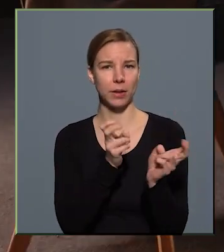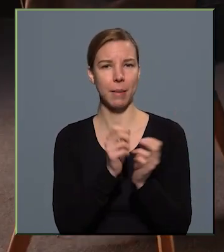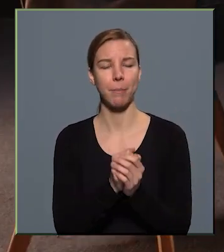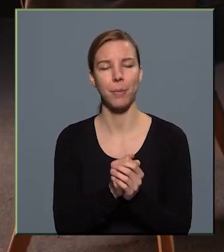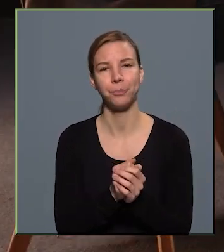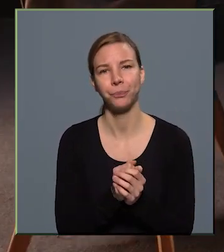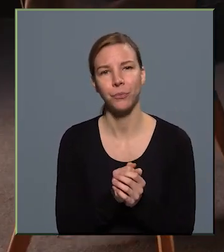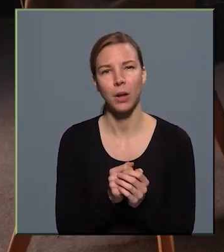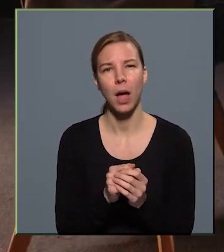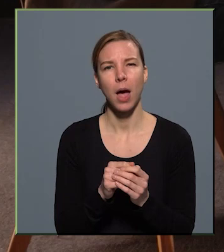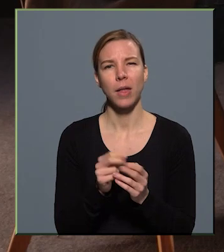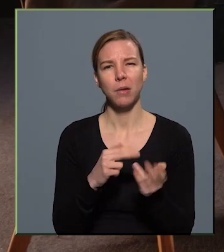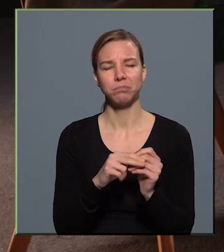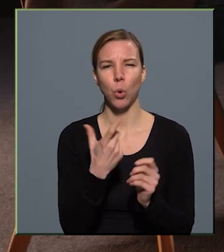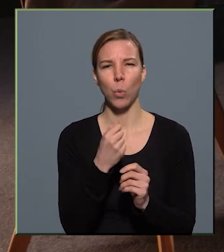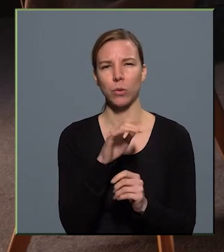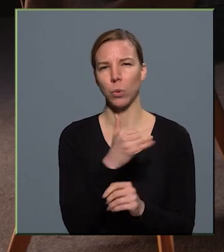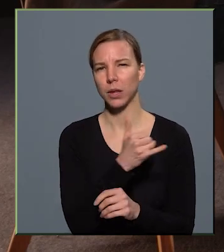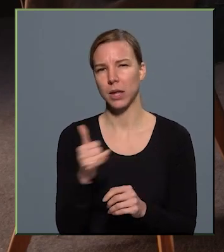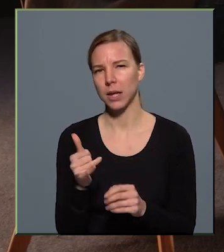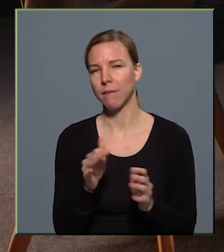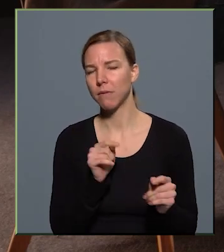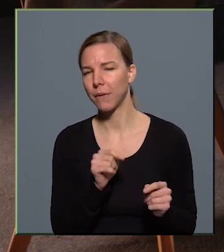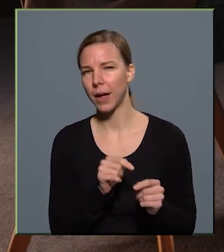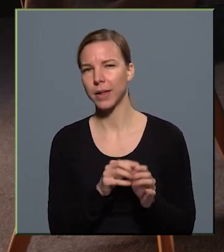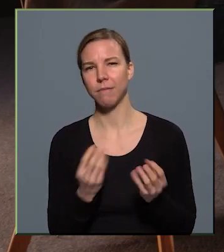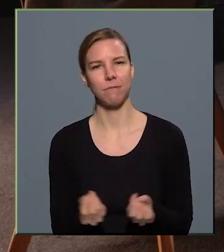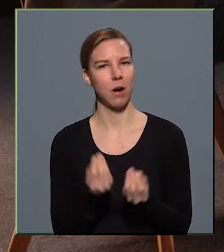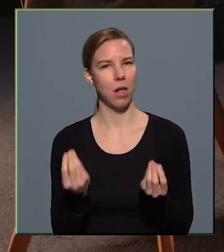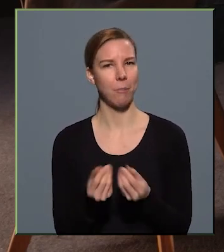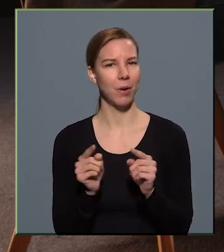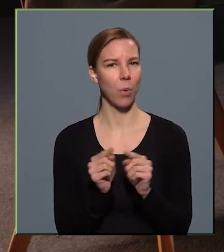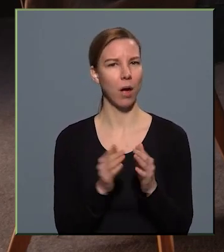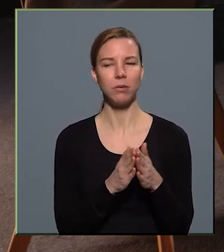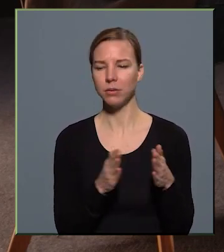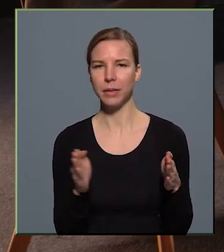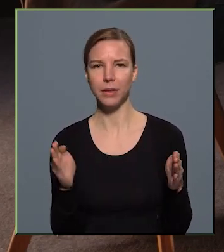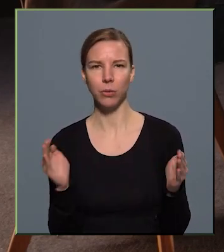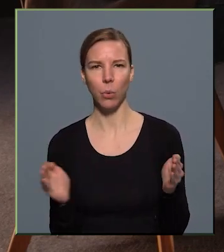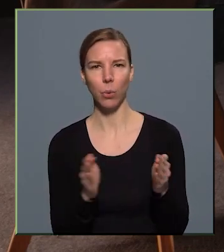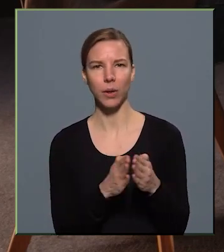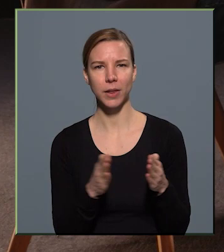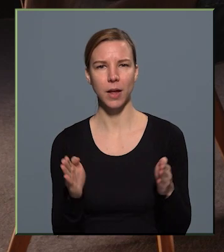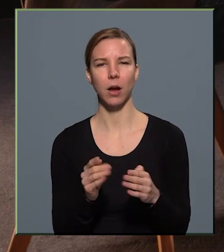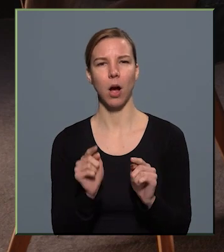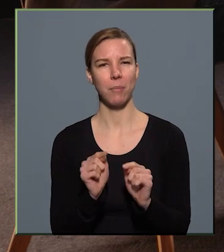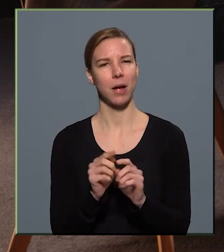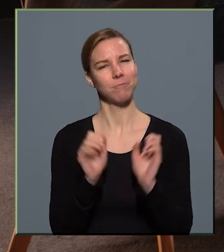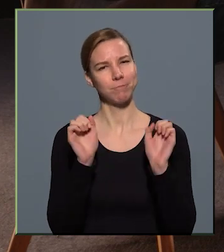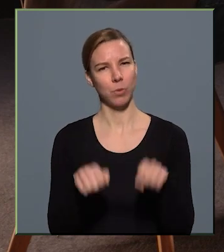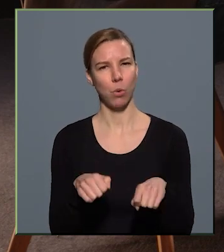a 2,5 évtized azért valami olyan időtáv, ami egy igen